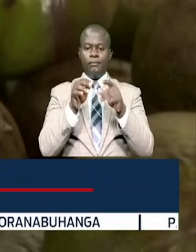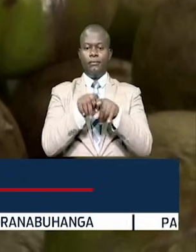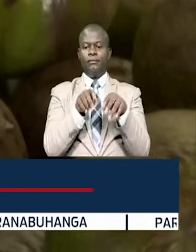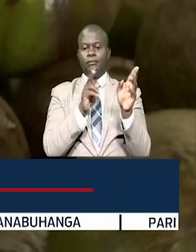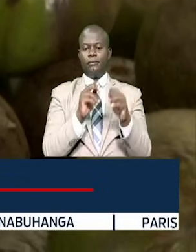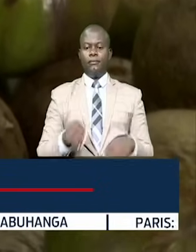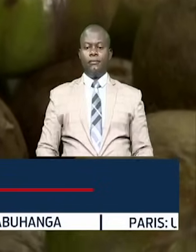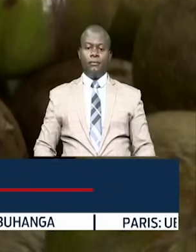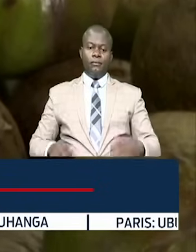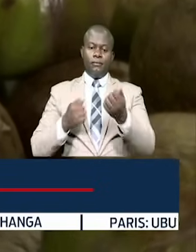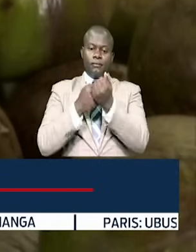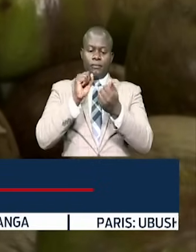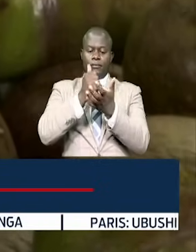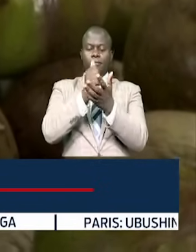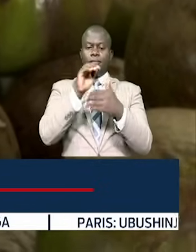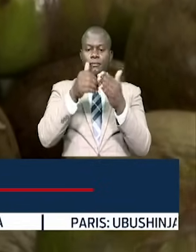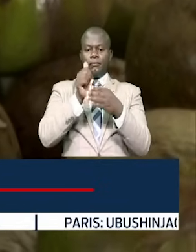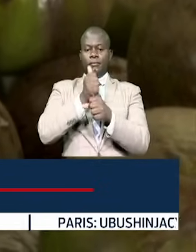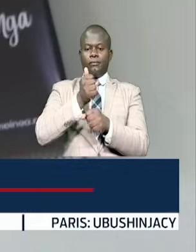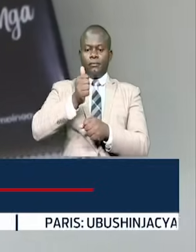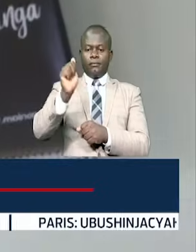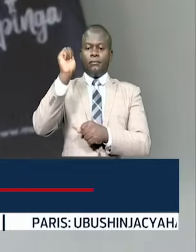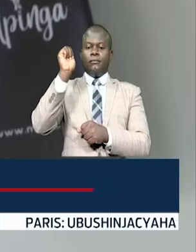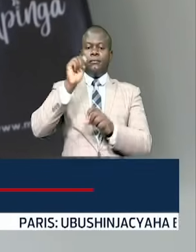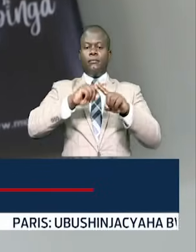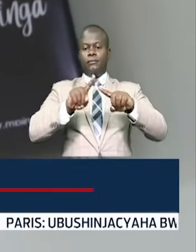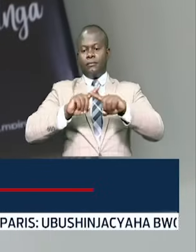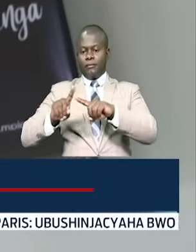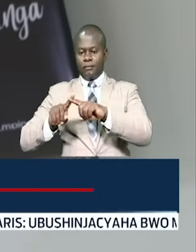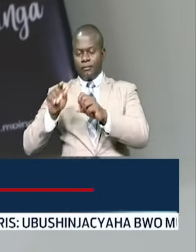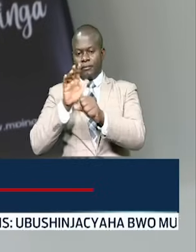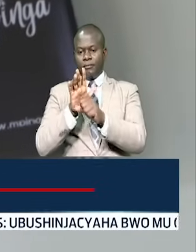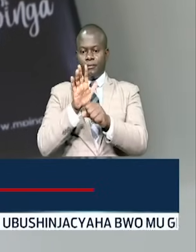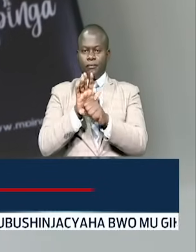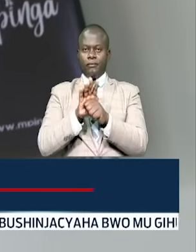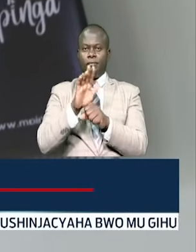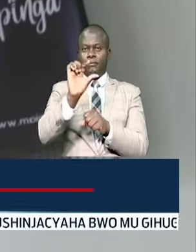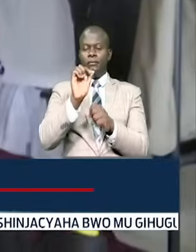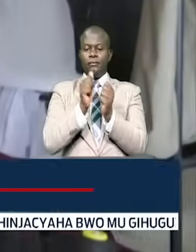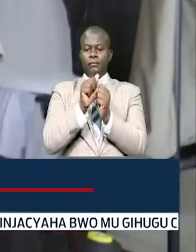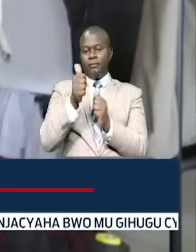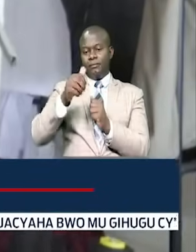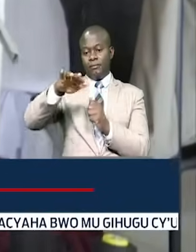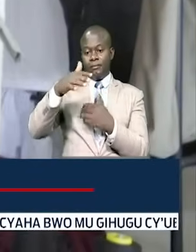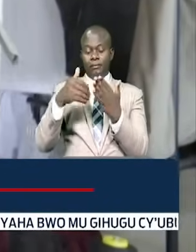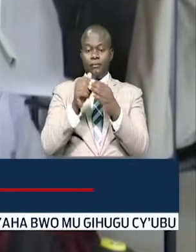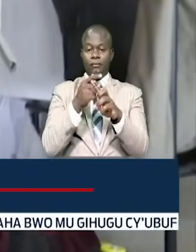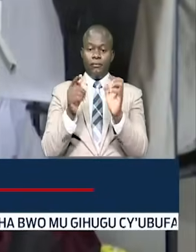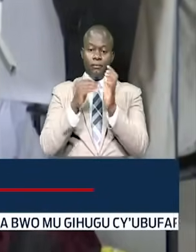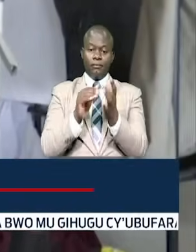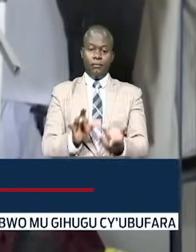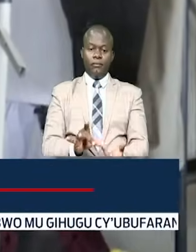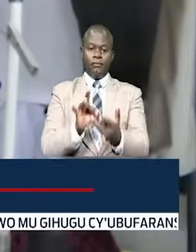Ni inkunga ishobora gufasha ba rwiyemeza mirimo b'ingeri zose cyane cyane bato n'abaciriritse ariko